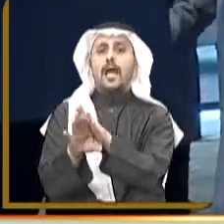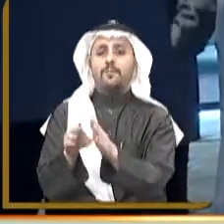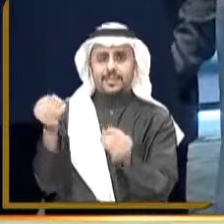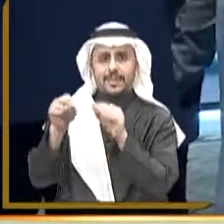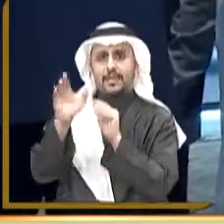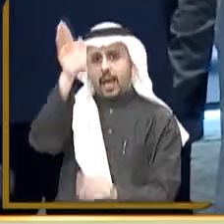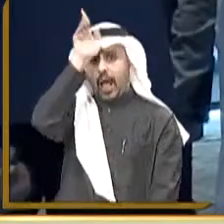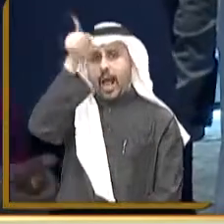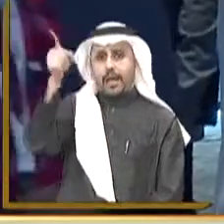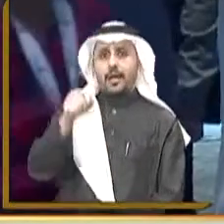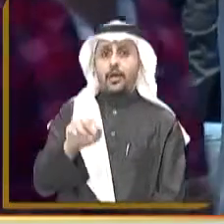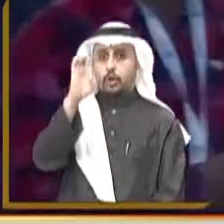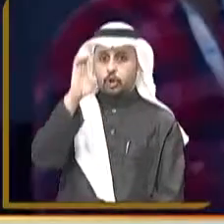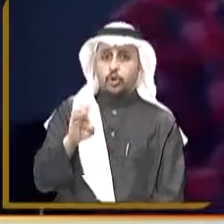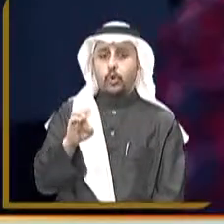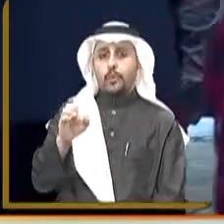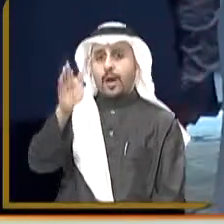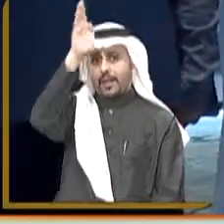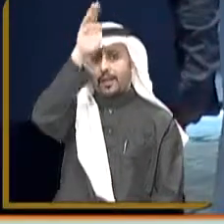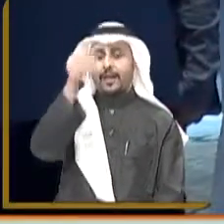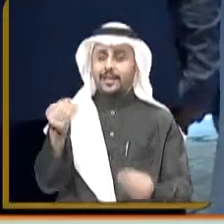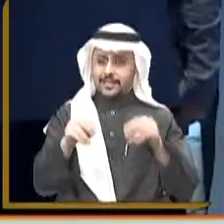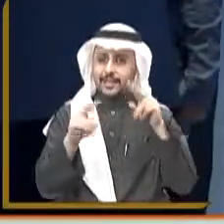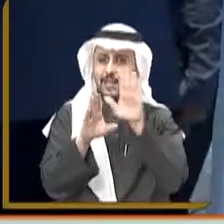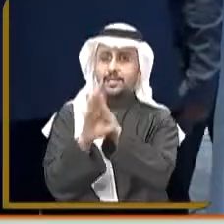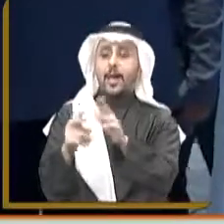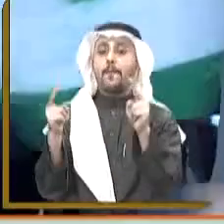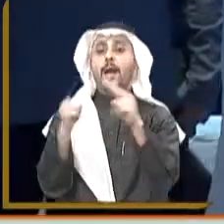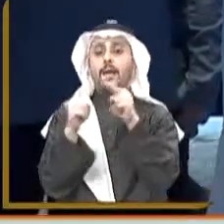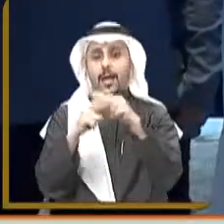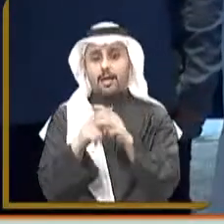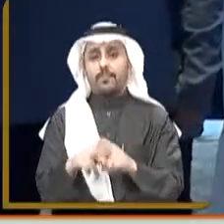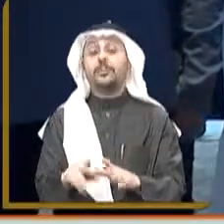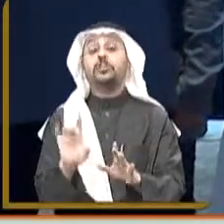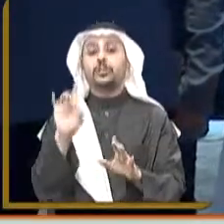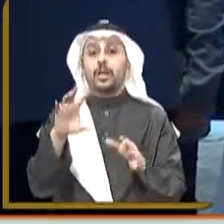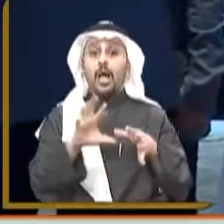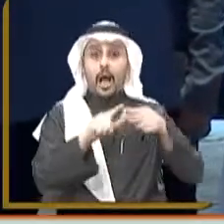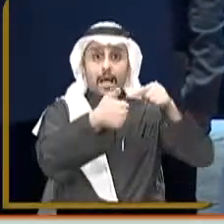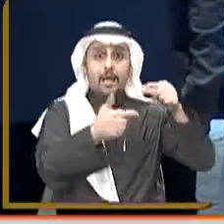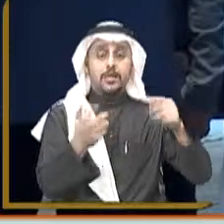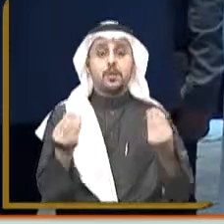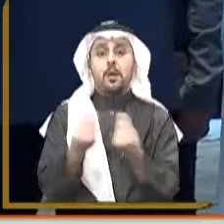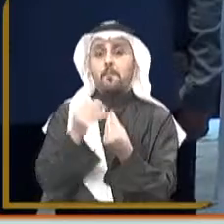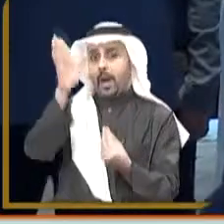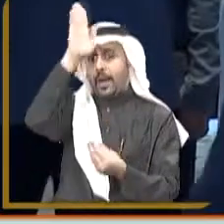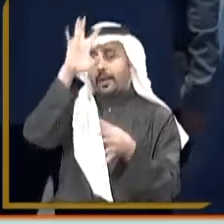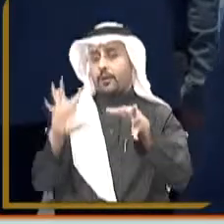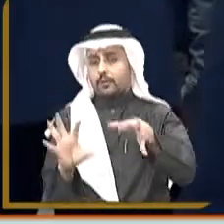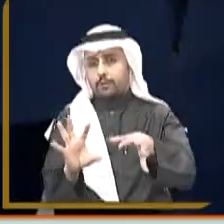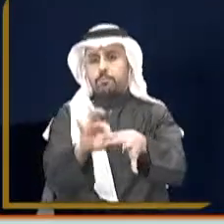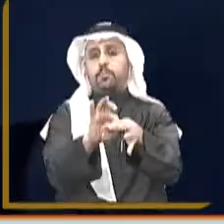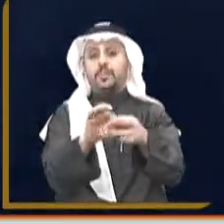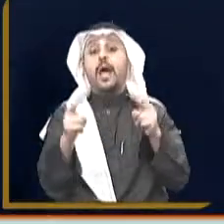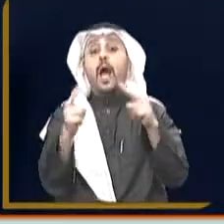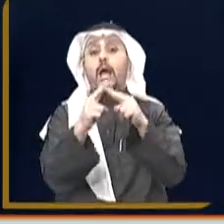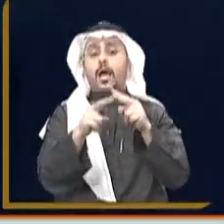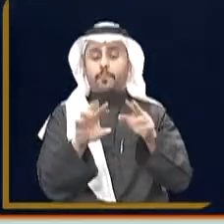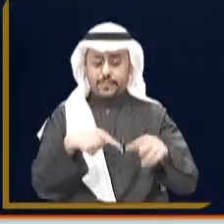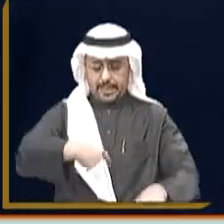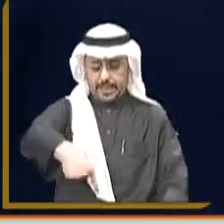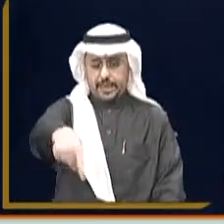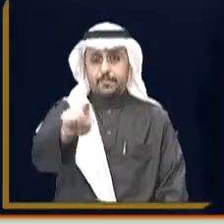ودعم جنوب العراق من ناحية تزويد الكهرباء إن شاء الله. يعني أستغل تواجدك معي، حدثني عن